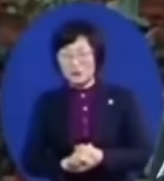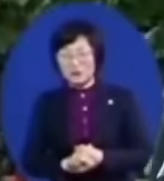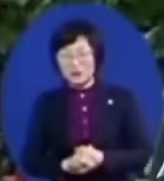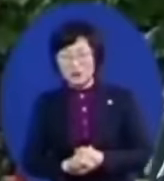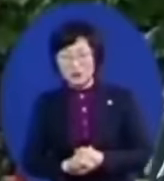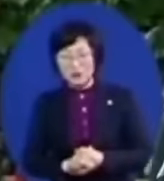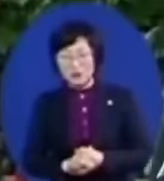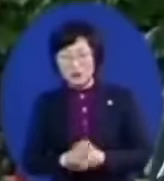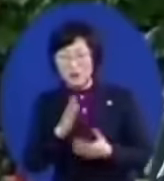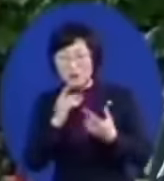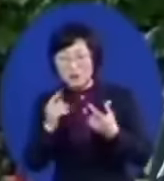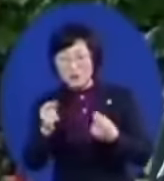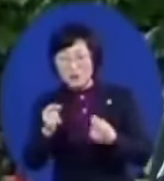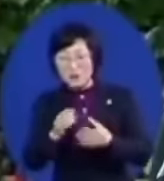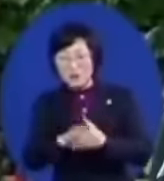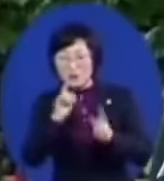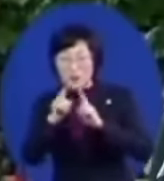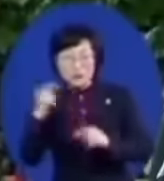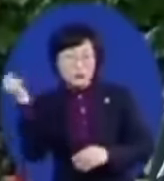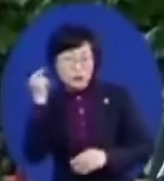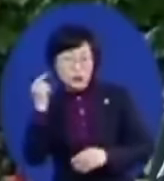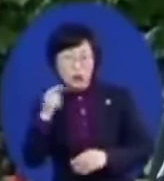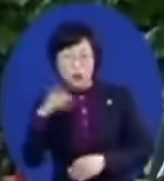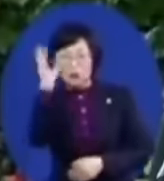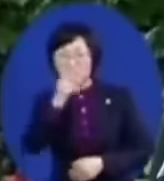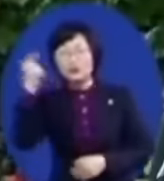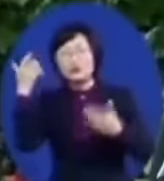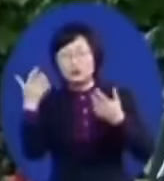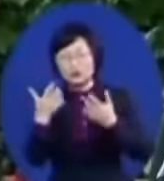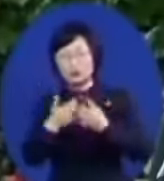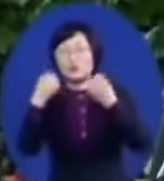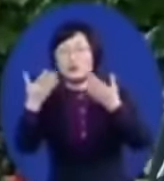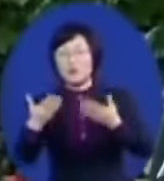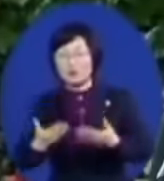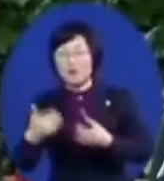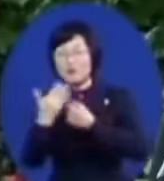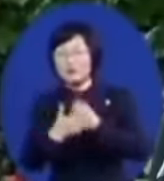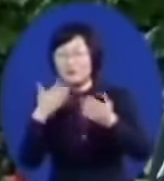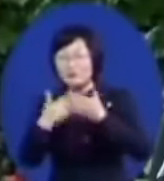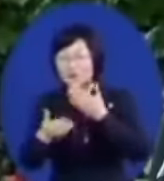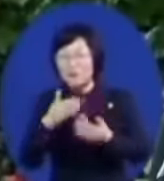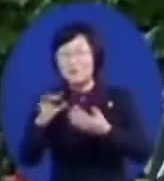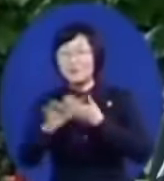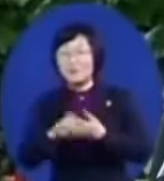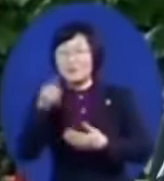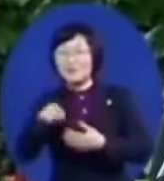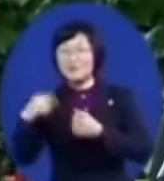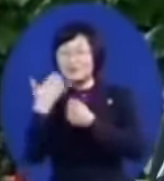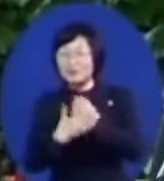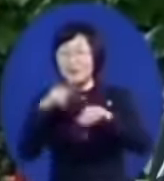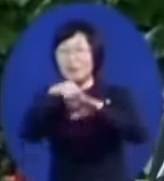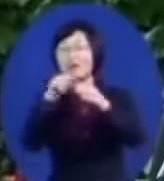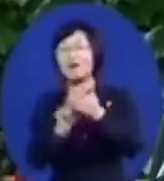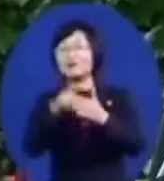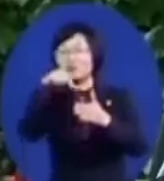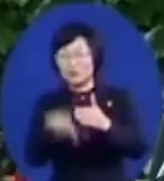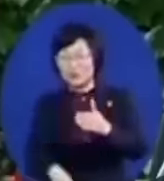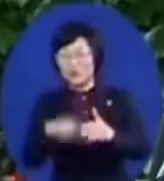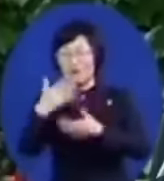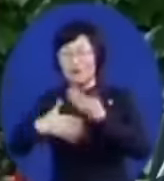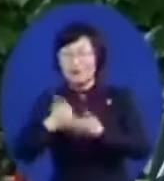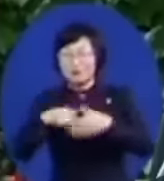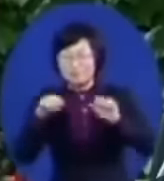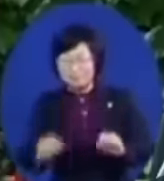돼요. 말씀을 듣고 성령 충만을 받은 은혜를 체험하면 그 은혜가 그 마음속에 하나님 살아계신